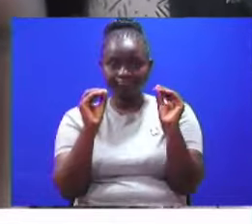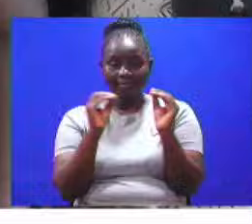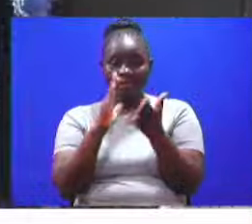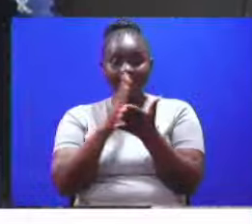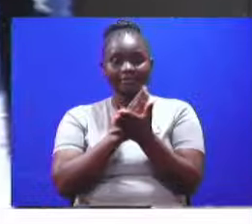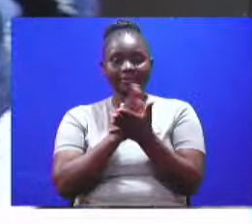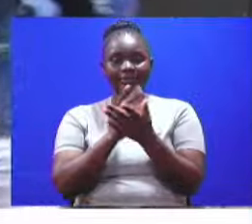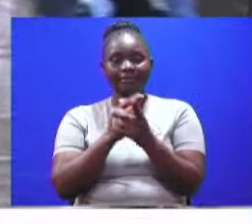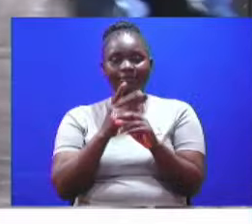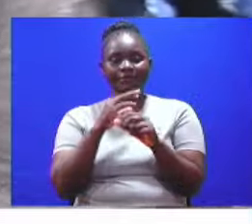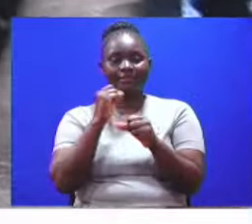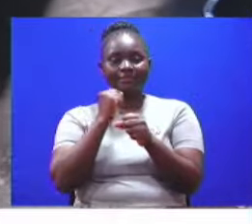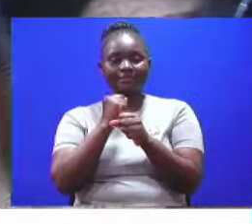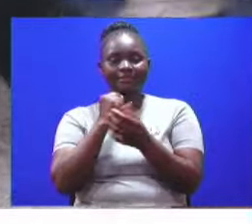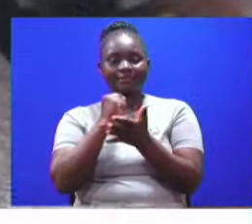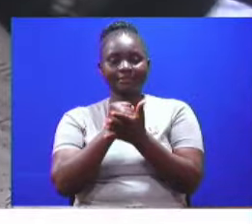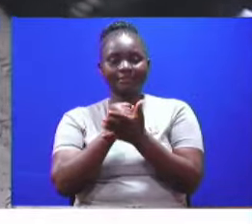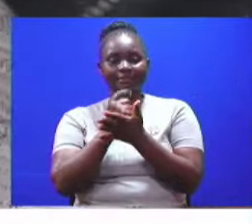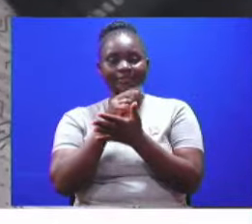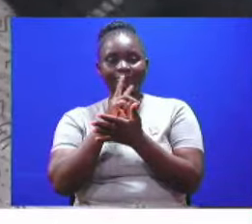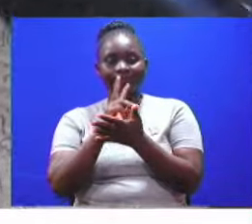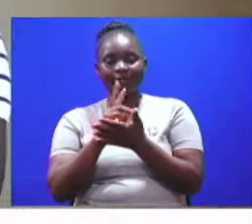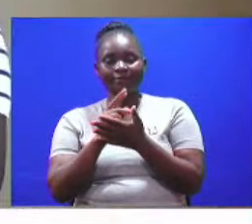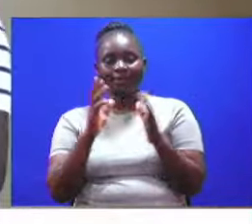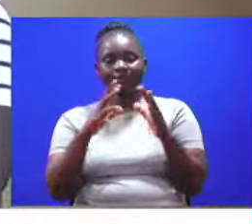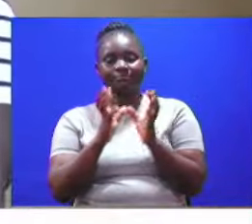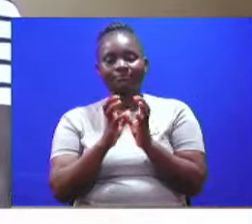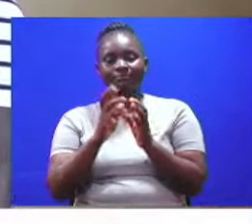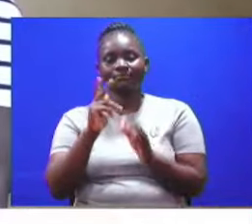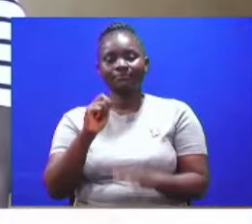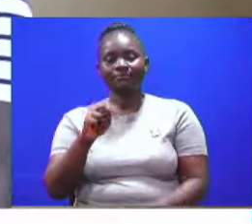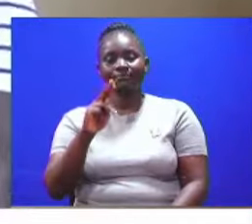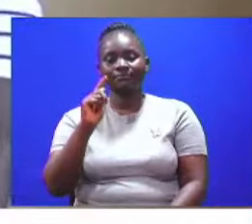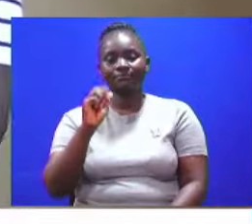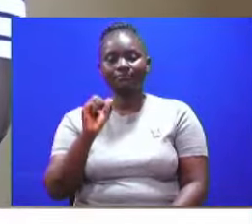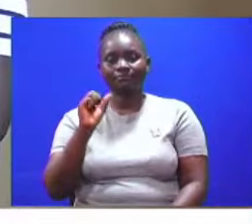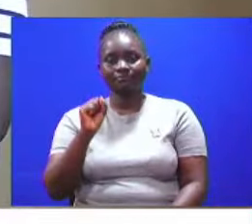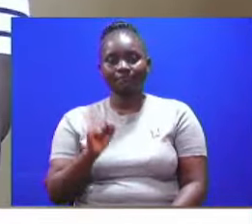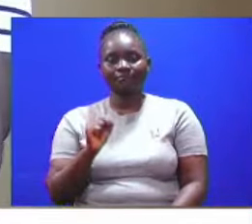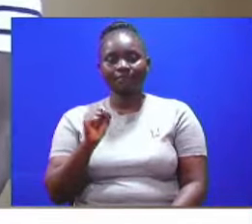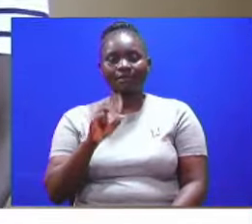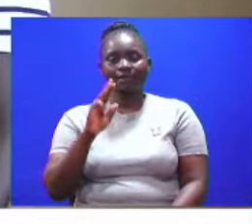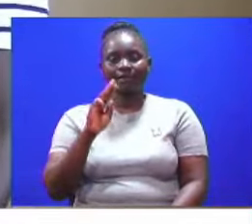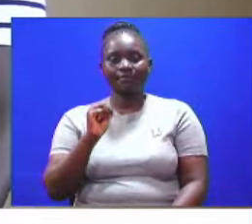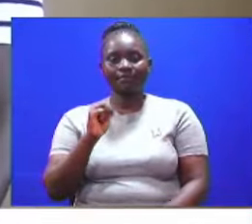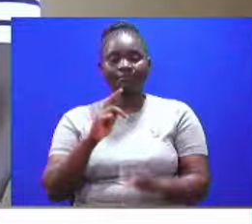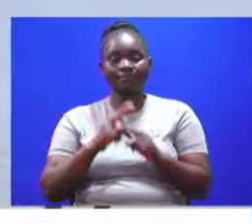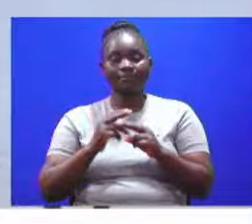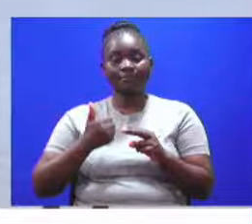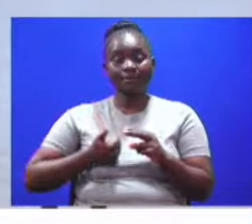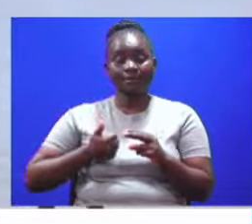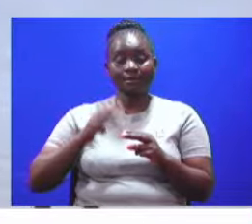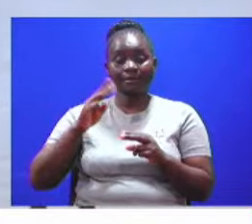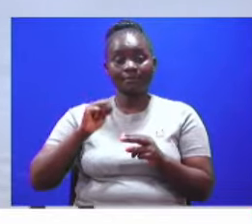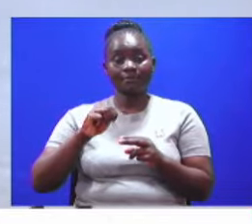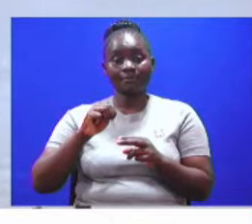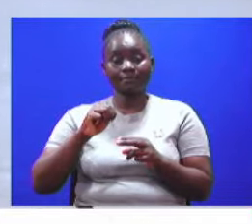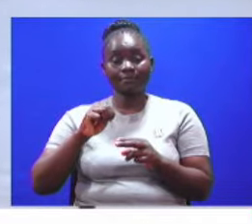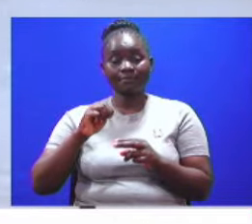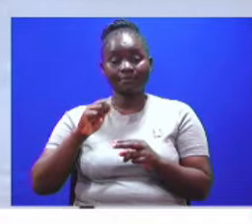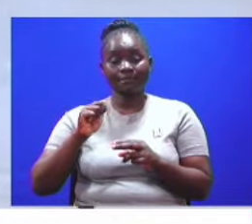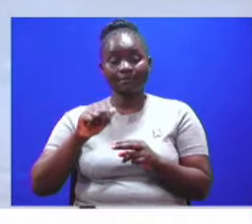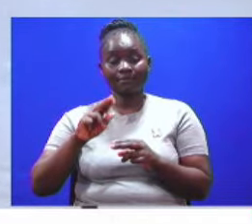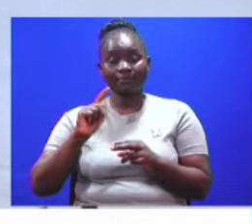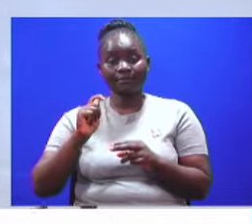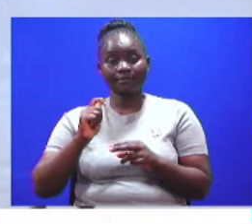TV omunyakerogo obye kyombekyo kyanati kururo sagya rwa Kisii South Beatrice Mauti niga tebire ntayale bale a sokokorokoro